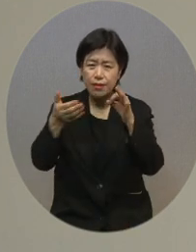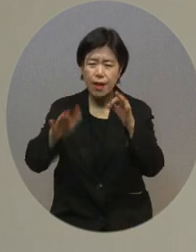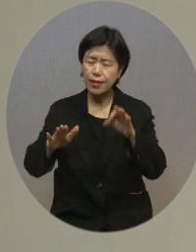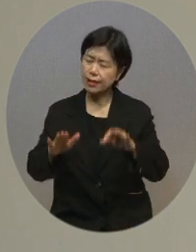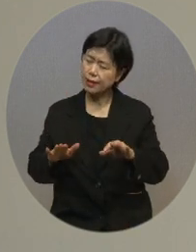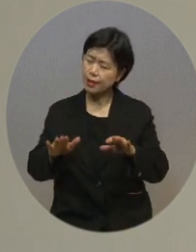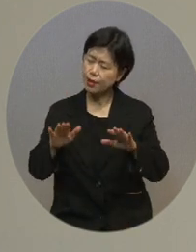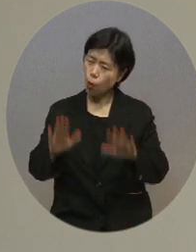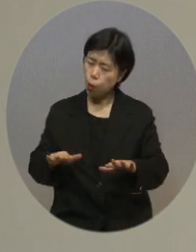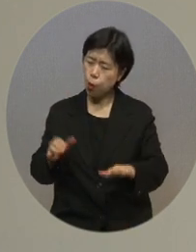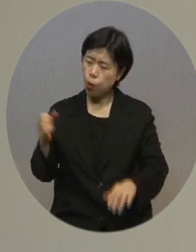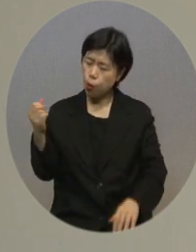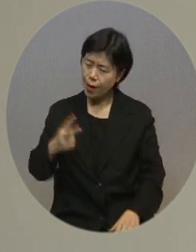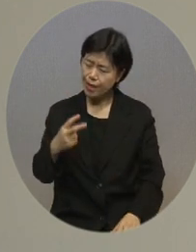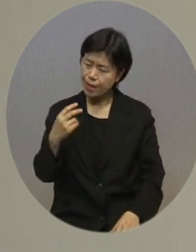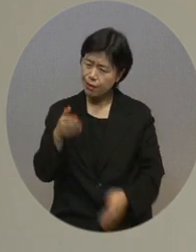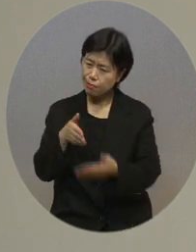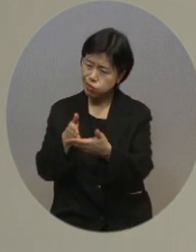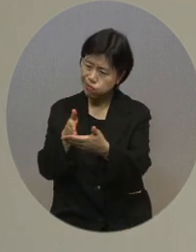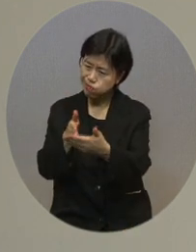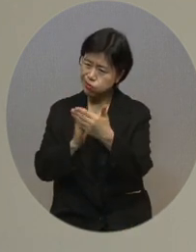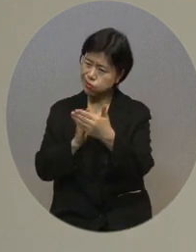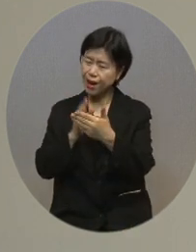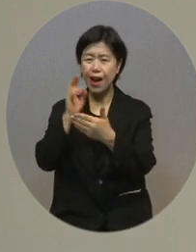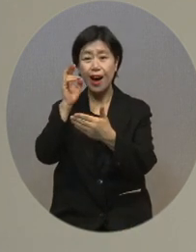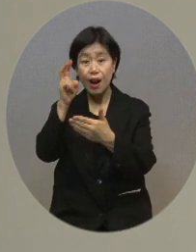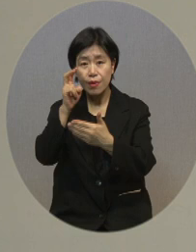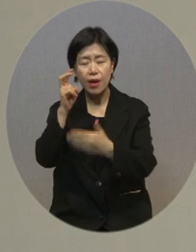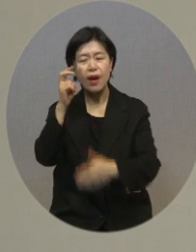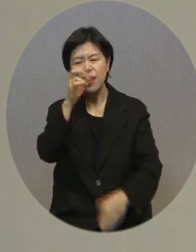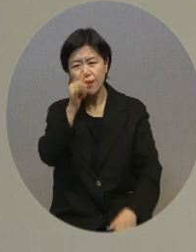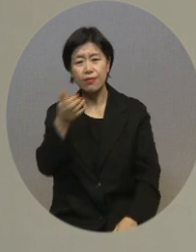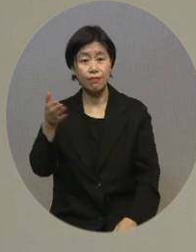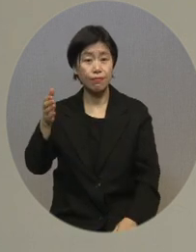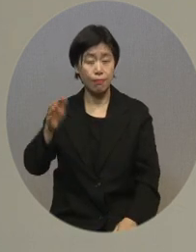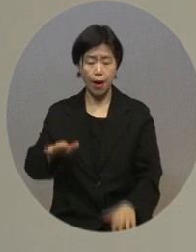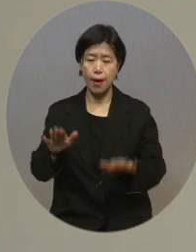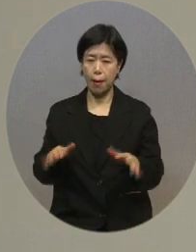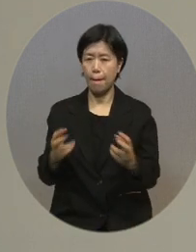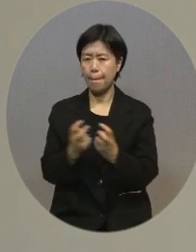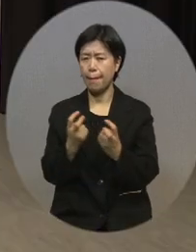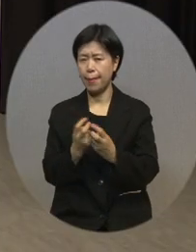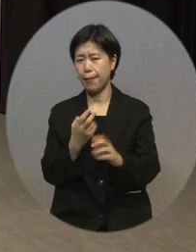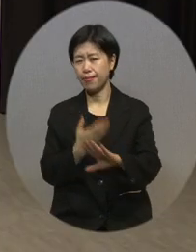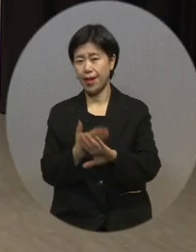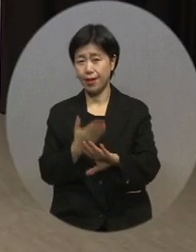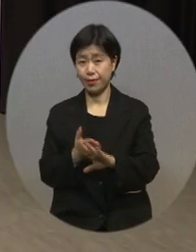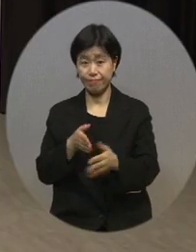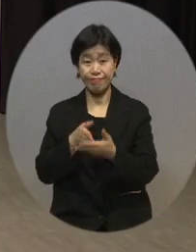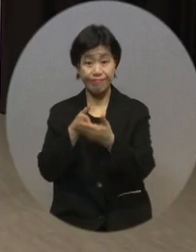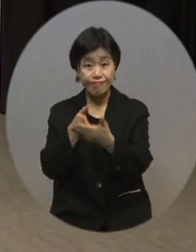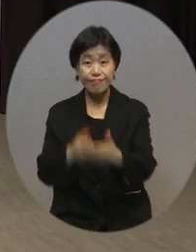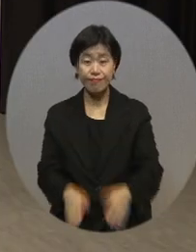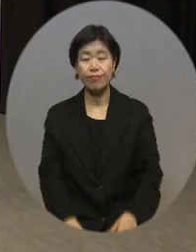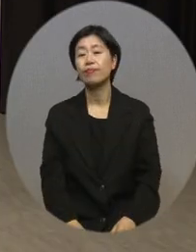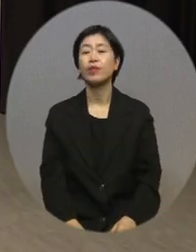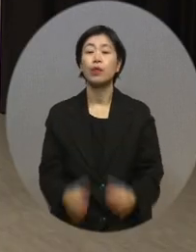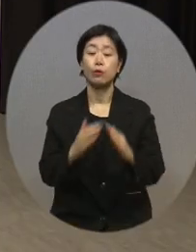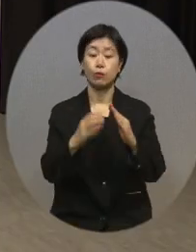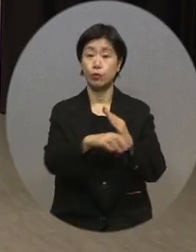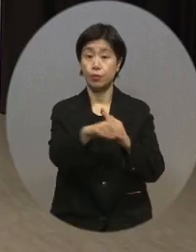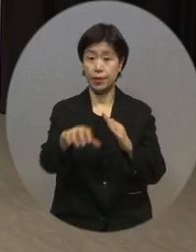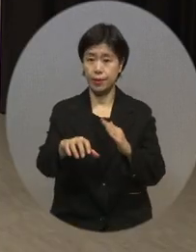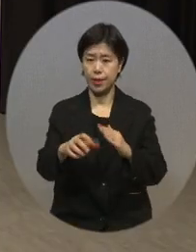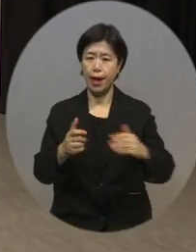것이다라고 그렇게 큰 기대를 갖지 않았지만 이번엔 좀 방법을 좀 달리 했습니다. 네. 우선 주민이